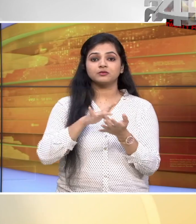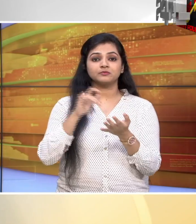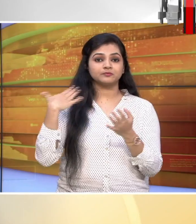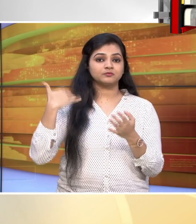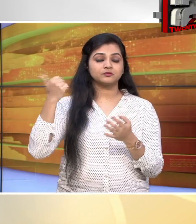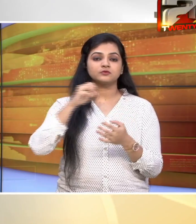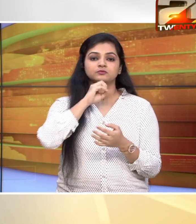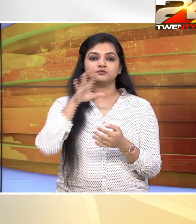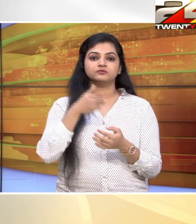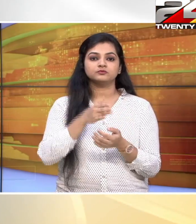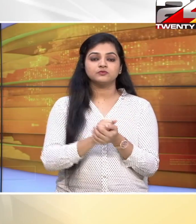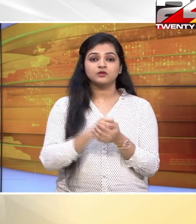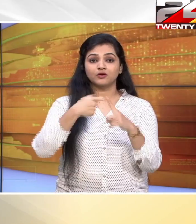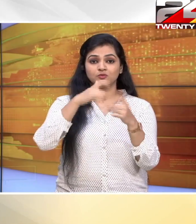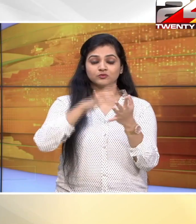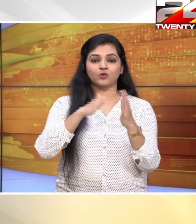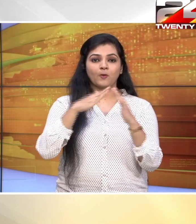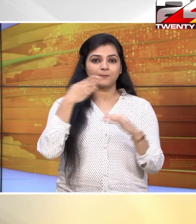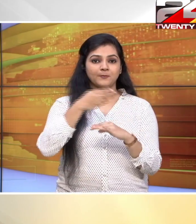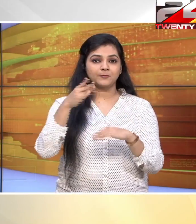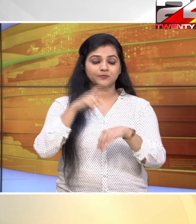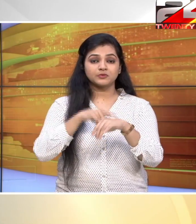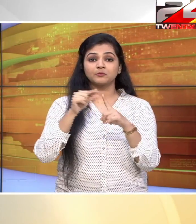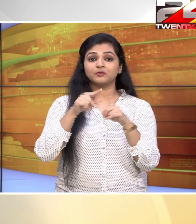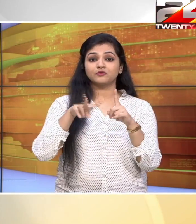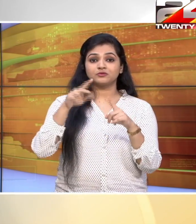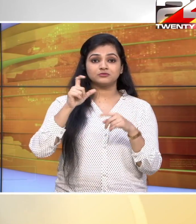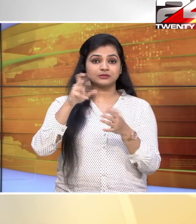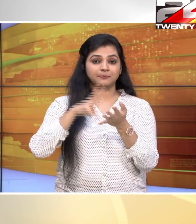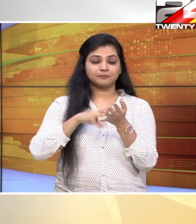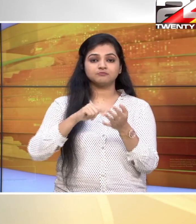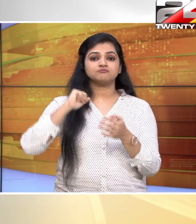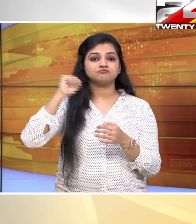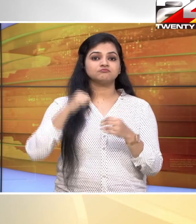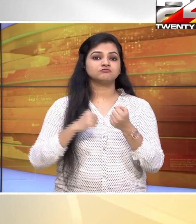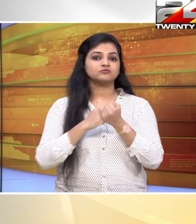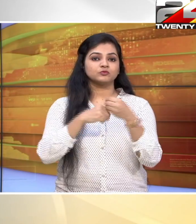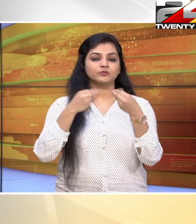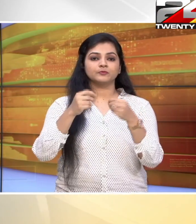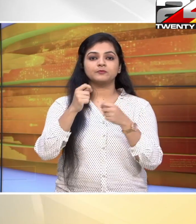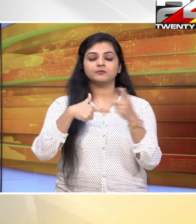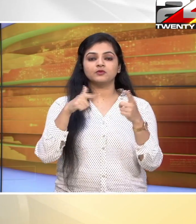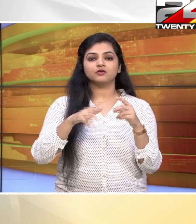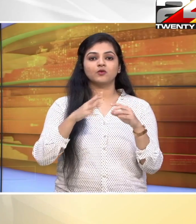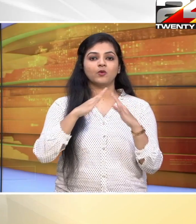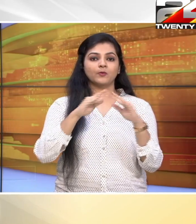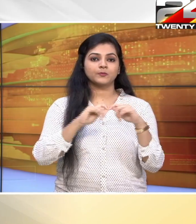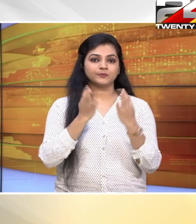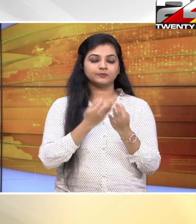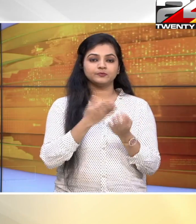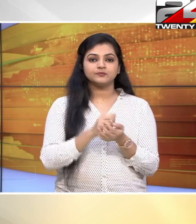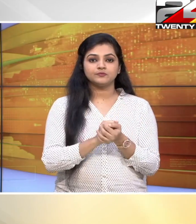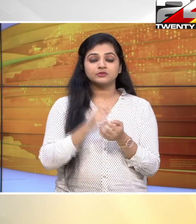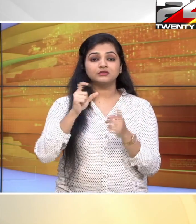അറിയിച്ചു. കഴക്കൂട്ടത്ത് ഭവന സന്ദർശനത്തിനിടെയാണ് പിണറായി വിജയന് ജയ് വിളിച്ച് വീട്ടുകാർ രംഗത്ത് വന്നത്. കഴക്കൂട്ടത്തെ CPIM വാർഡ് കൌൺസിലർ